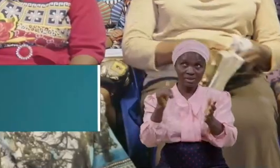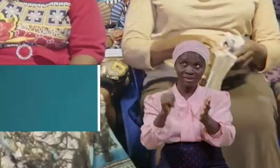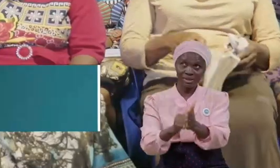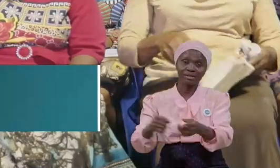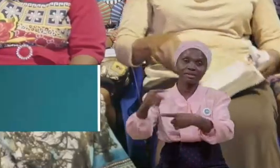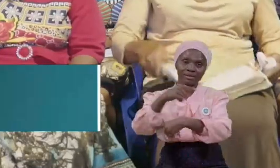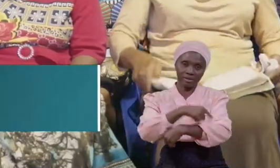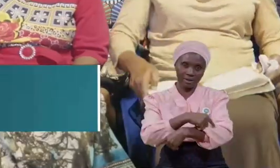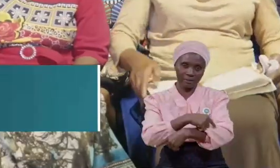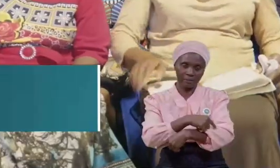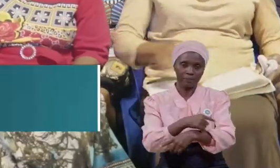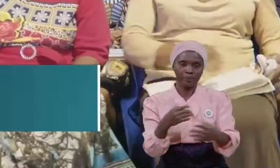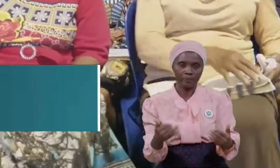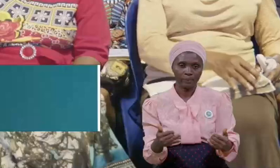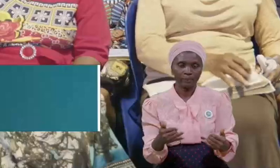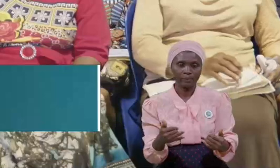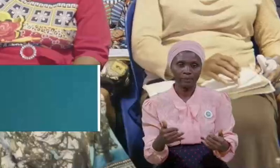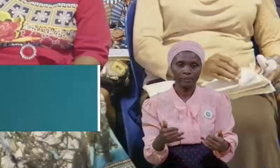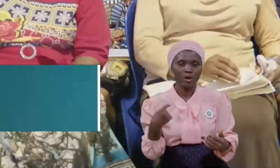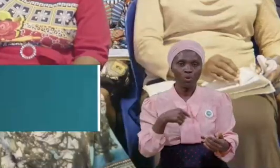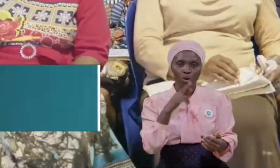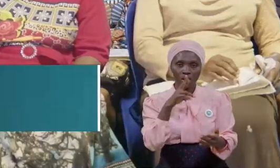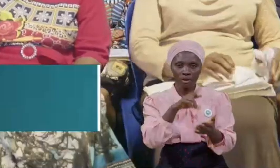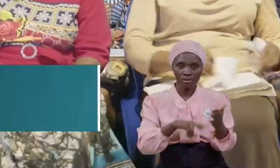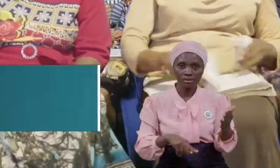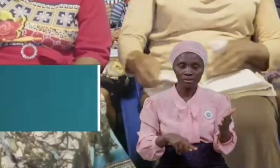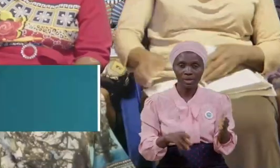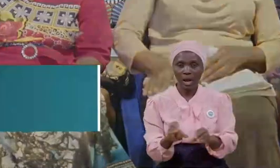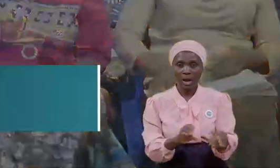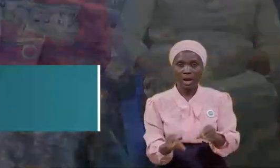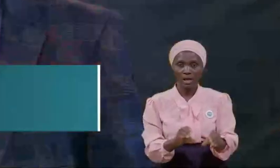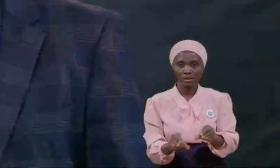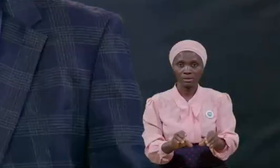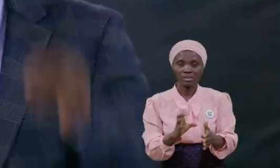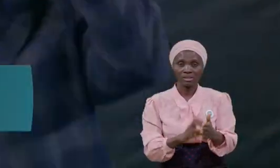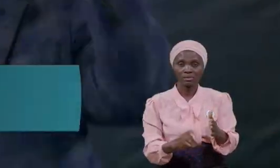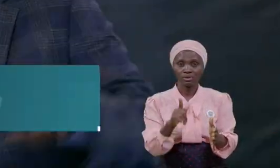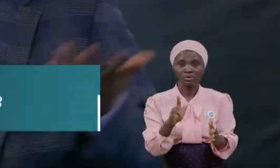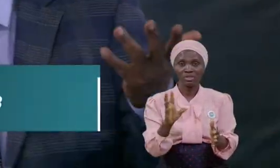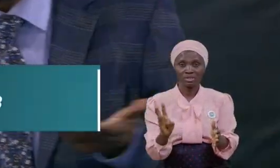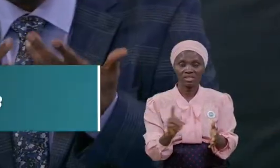Actes chapitre 26, verset 27.